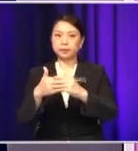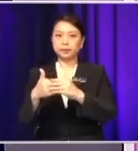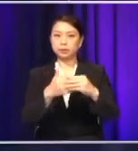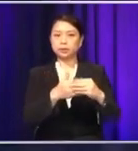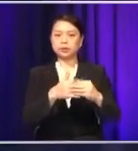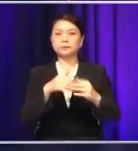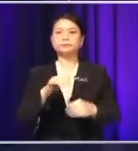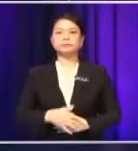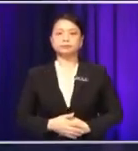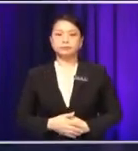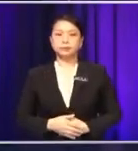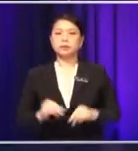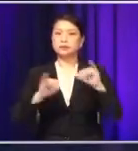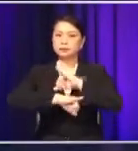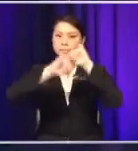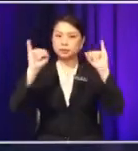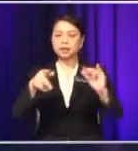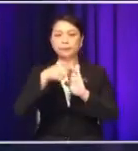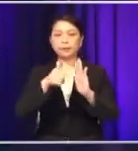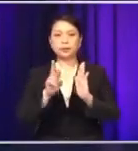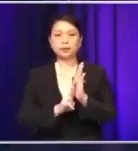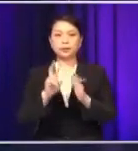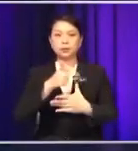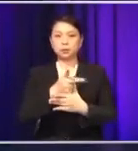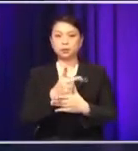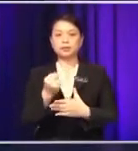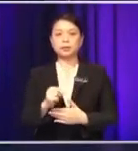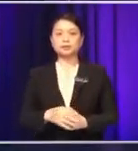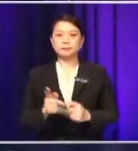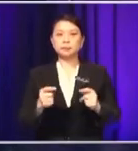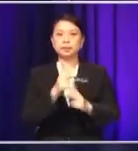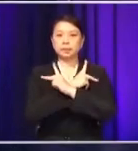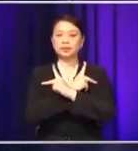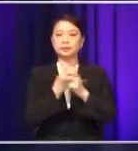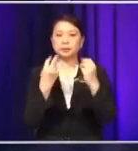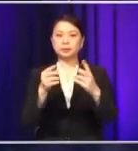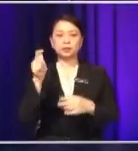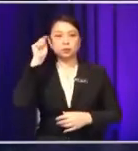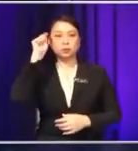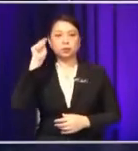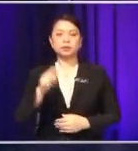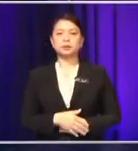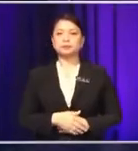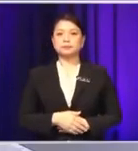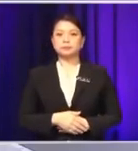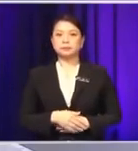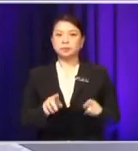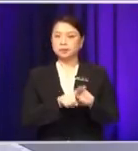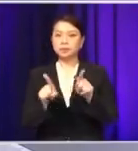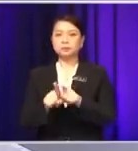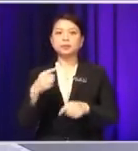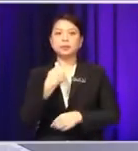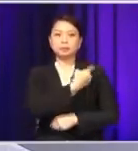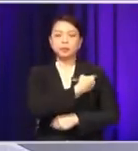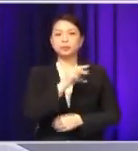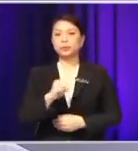Baik, cukup jelas sekali perkongsian oleh Tuan Muhammad Samri. Terima kasih banyak-banyak Tuan kerana sudi bersama-sama dengan kita pada hari ini. Jadi harapkan murid-murid di rumah